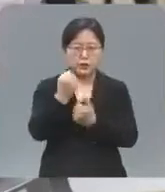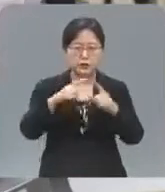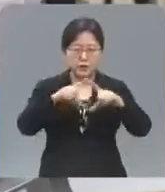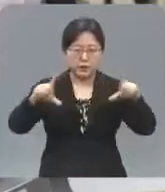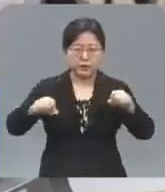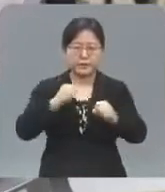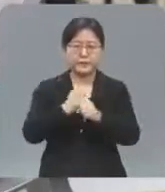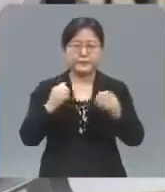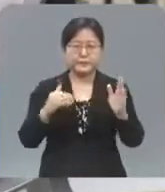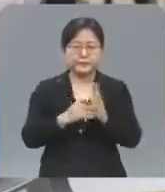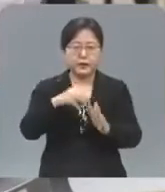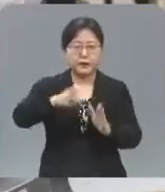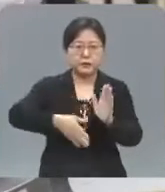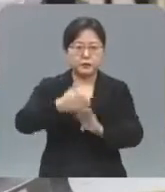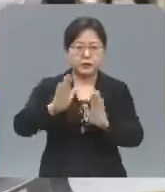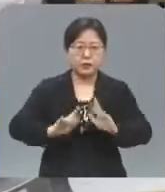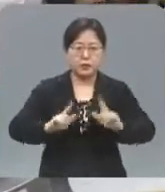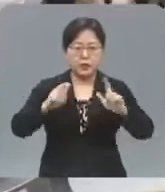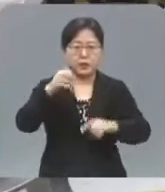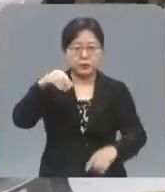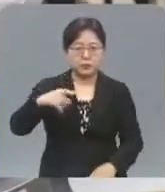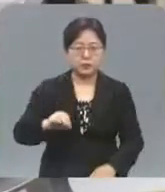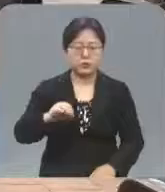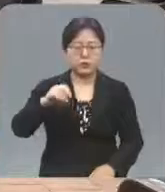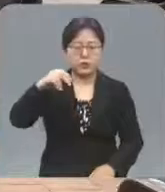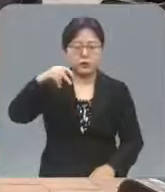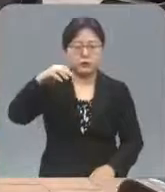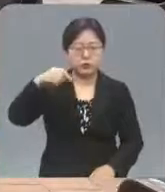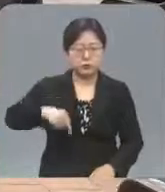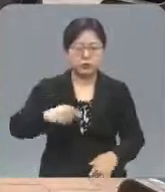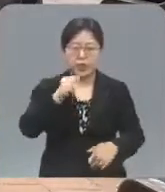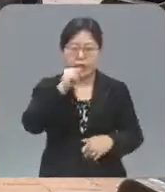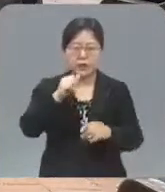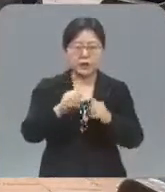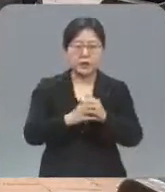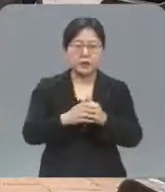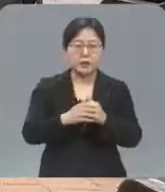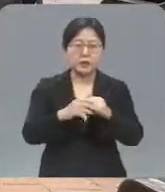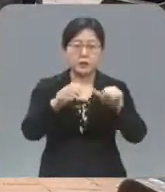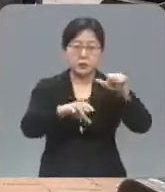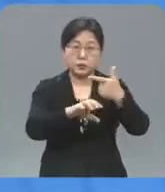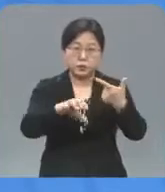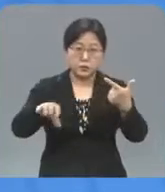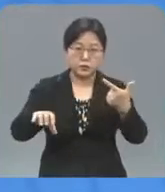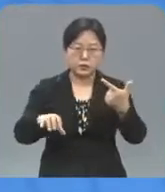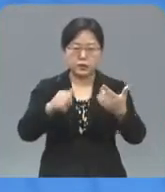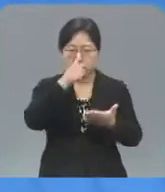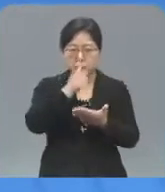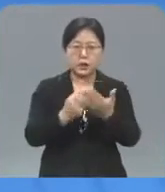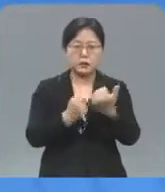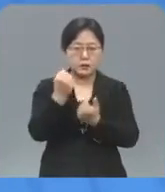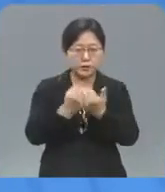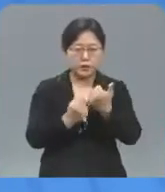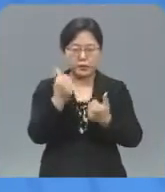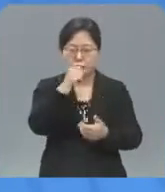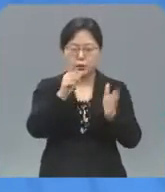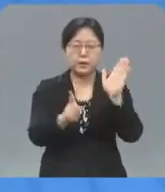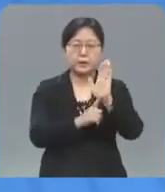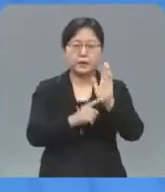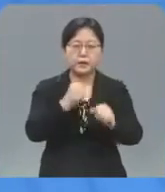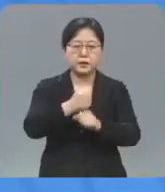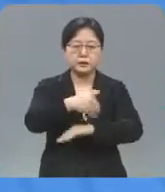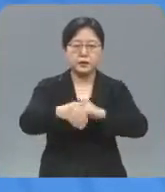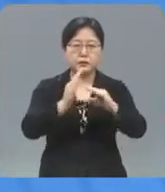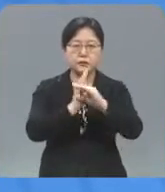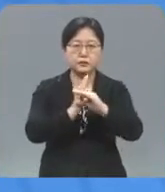밝혔습니다. 광주시는 올해 학동 서정주 비문 등 일제 잔재물 6개소에 단죄문과 안내판을 설치할